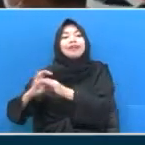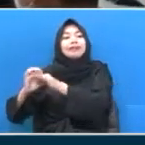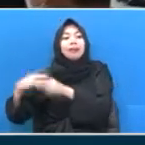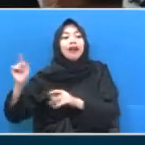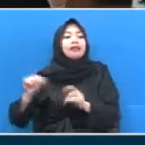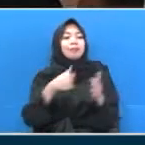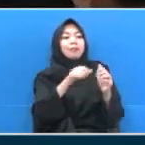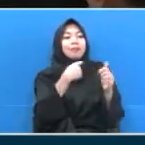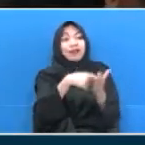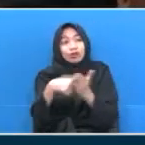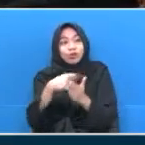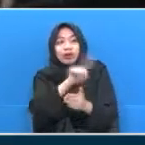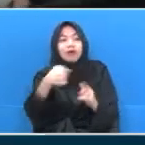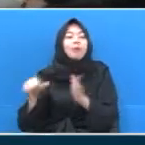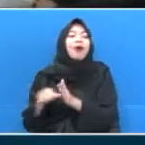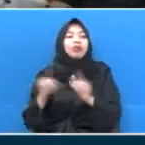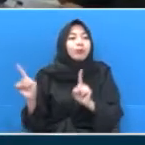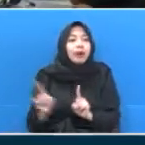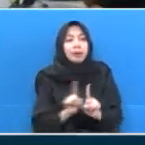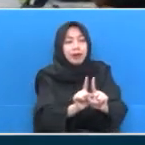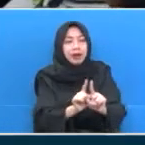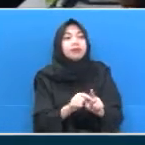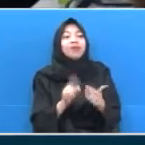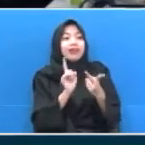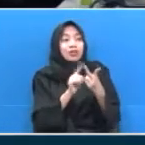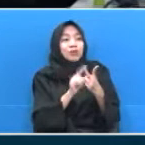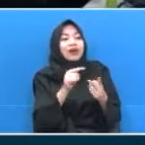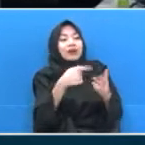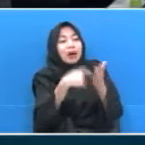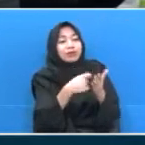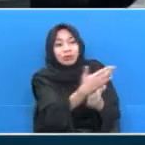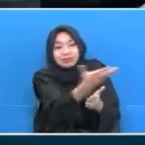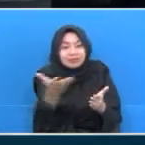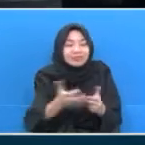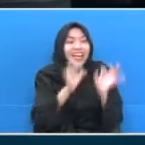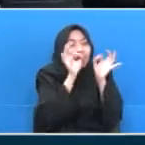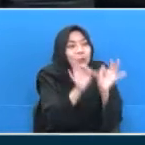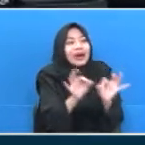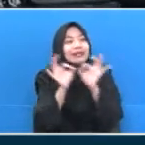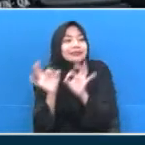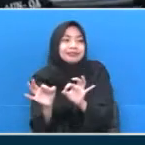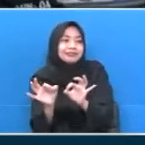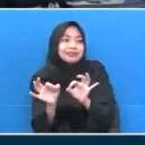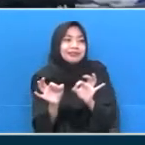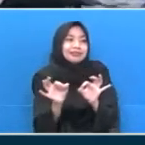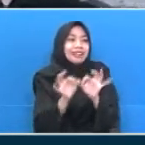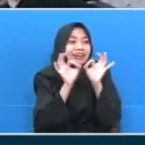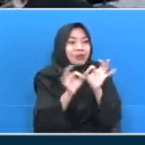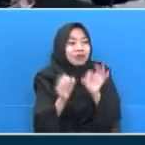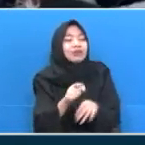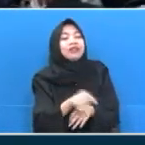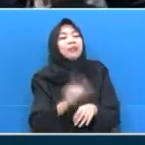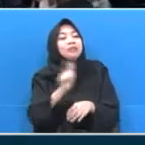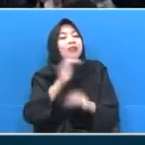kami akan menekankan pada aspek edukasi pada mahasiswa bahwa dibalik kemudahan kemudian dalam